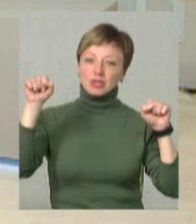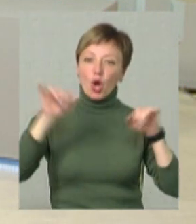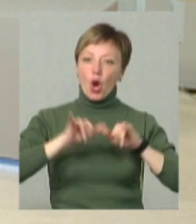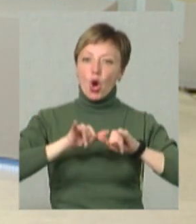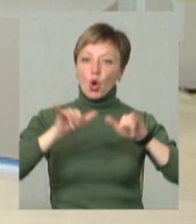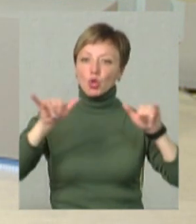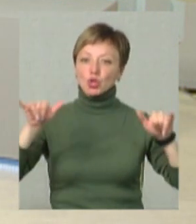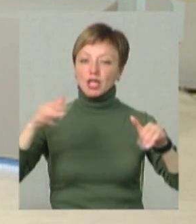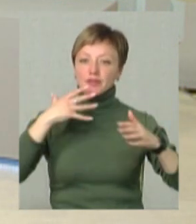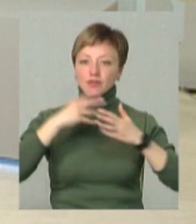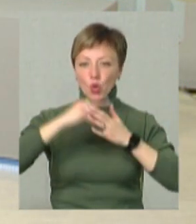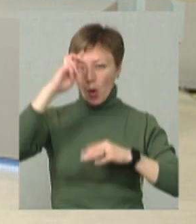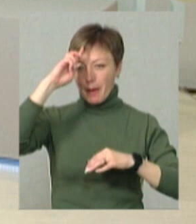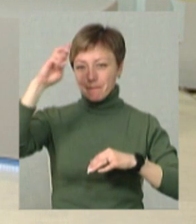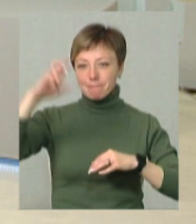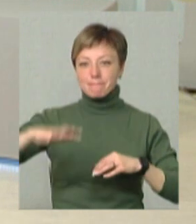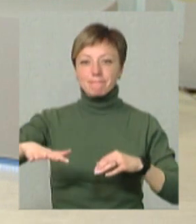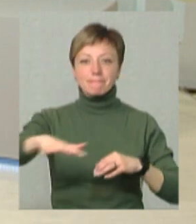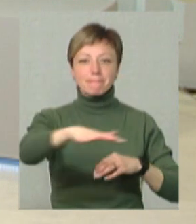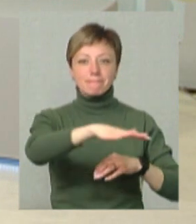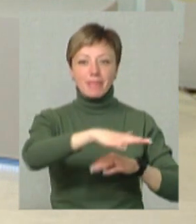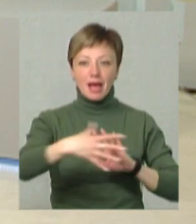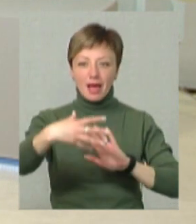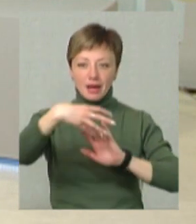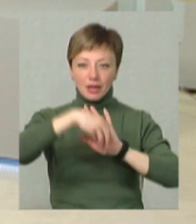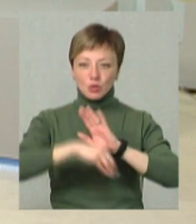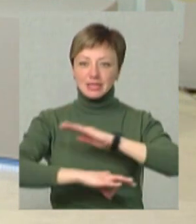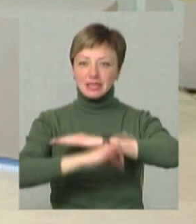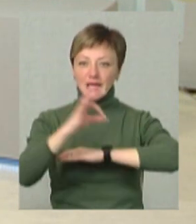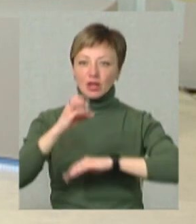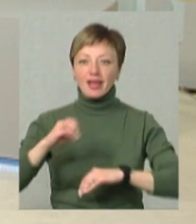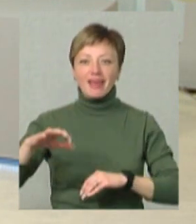розширив свою імперію за рахунок держав Східної Європи,